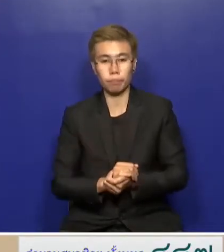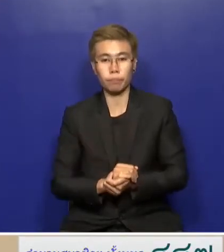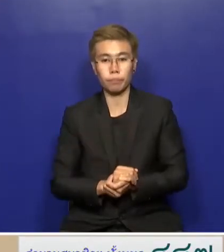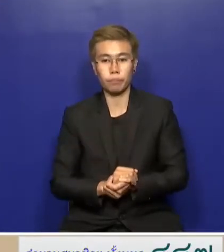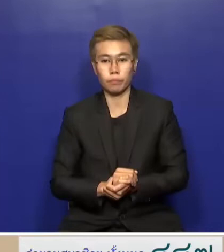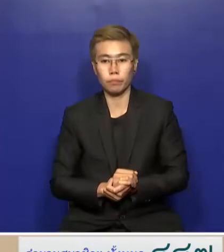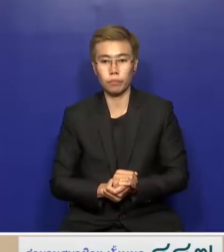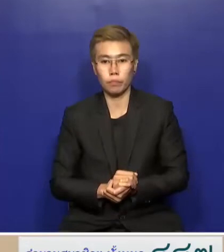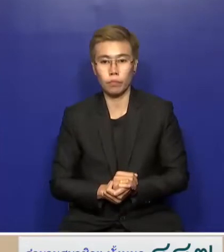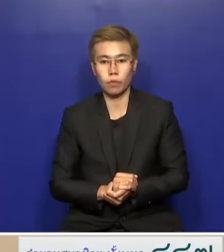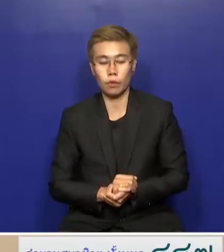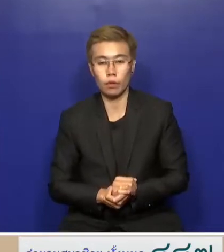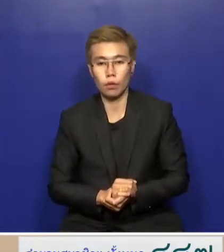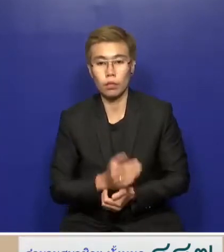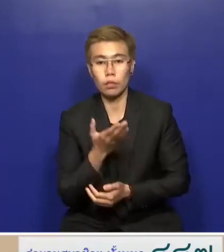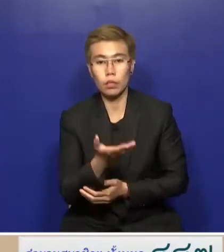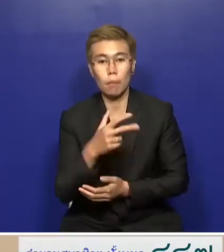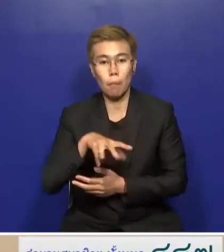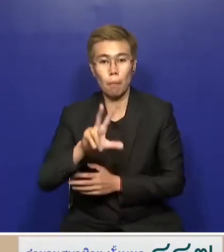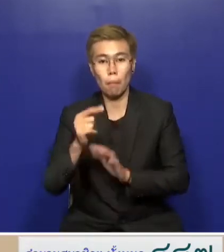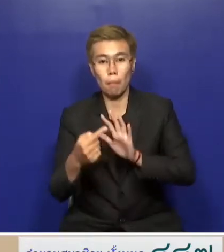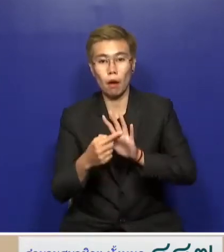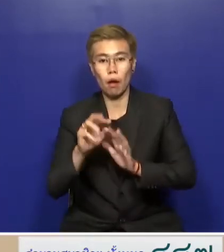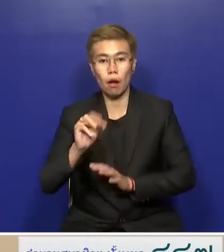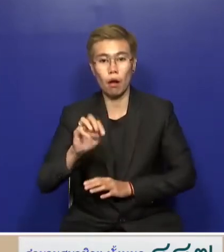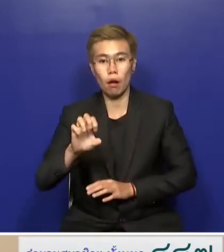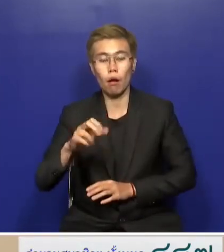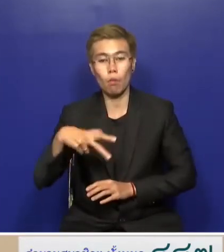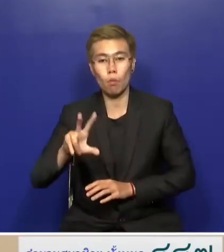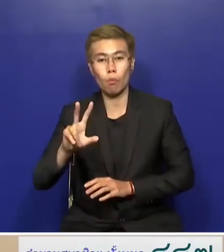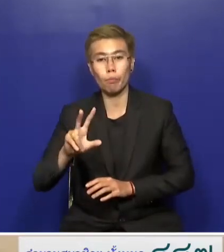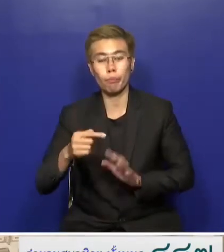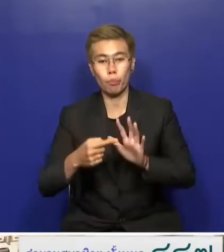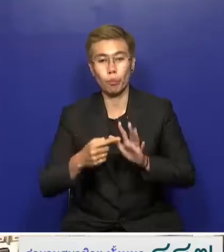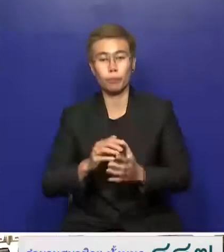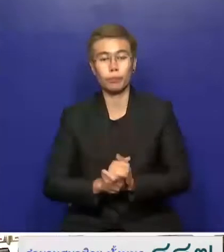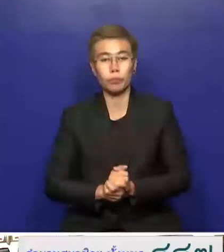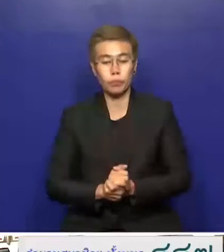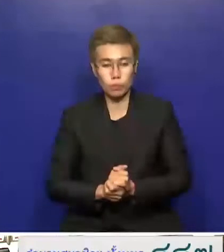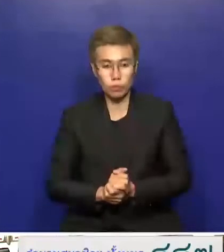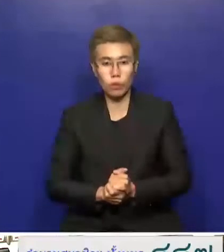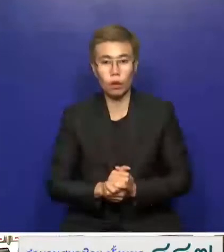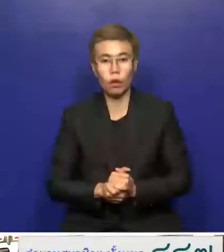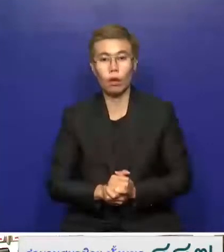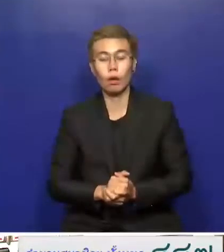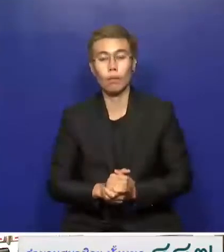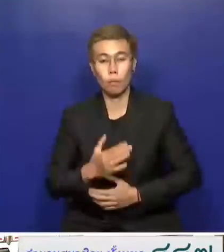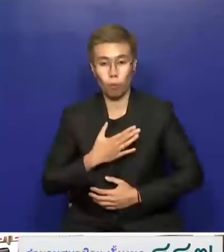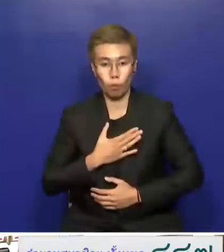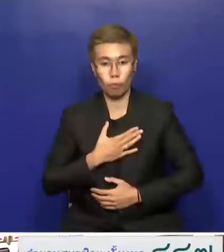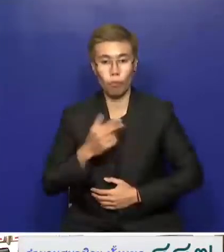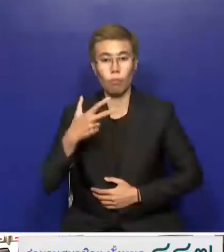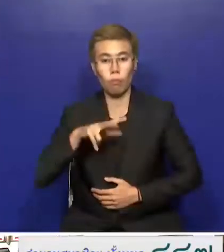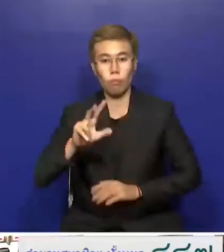เชิญท่านภาคภูมิบุญประมุขครับพลังประชารัฐครับ ครับกราบเรียนท่านประธานสภาที่เคารพกับผมนายภา